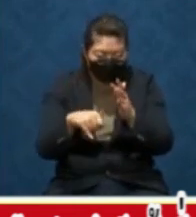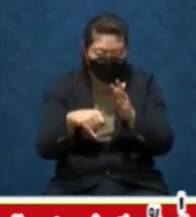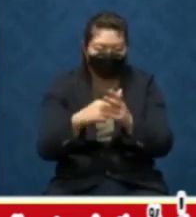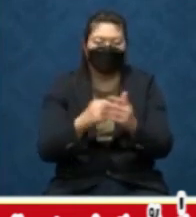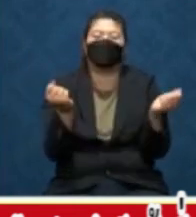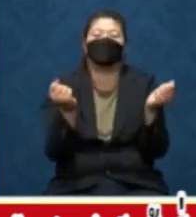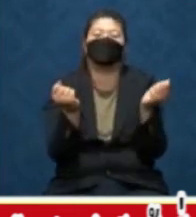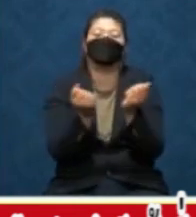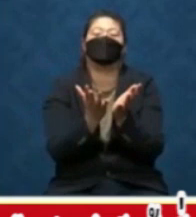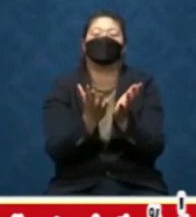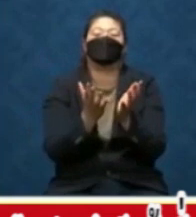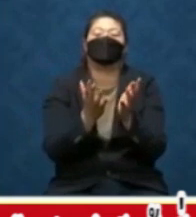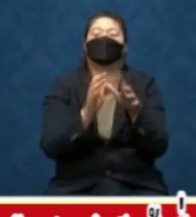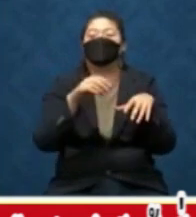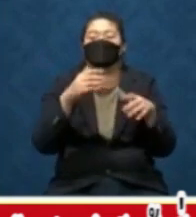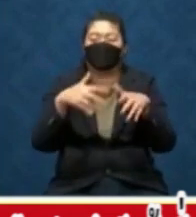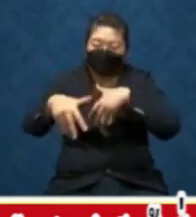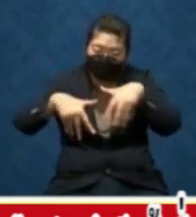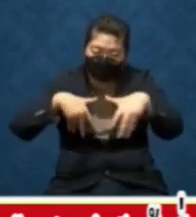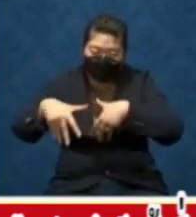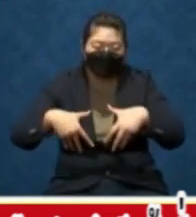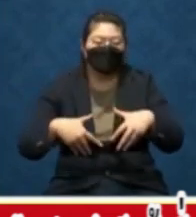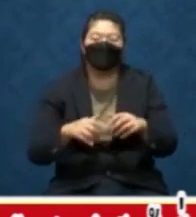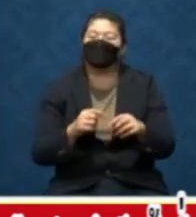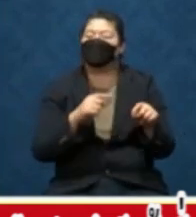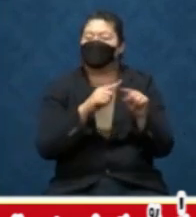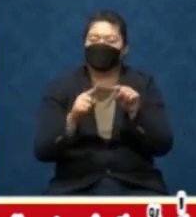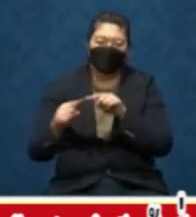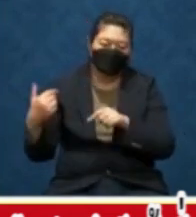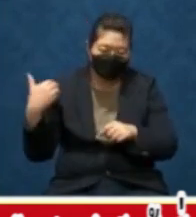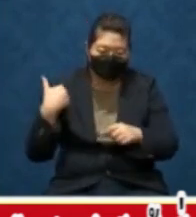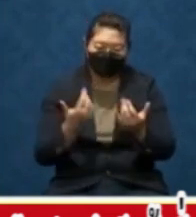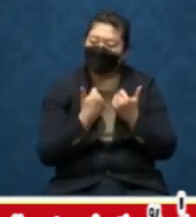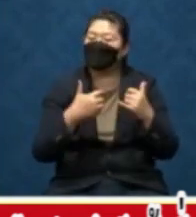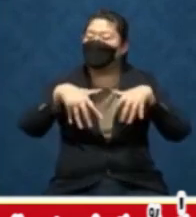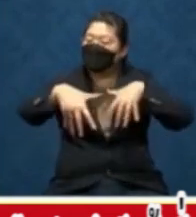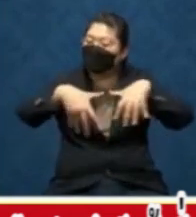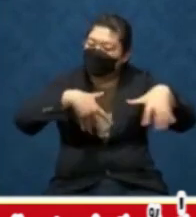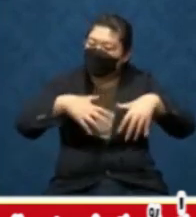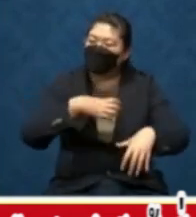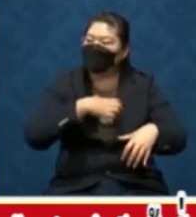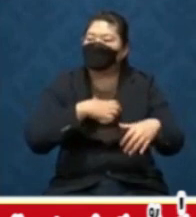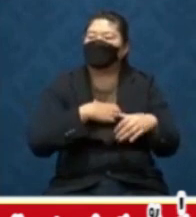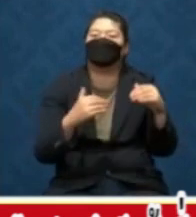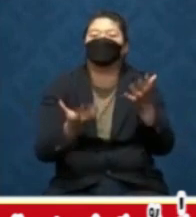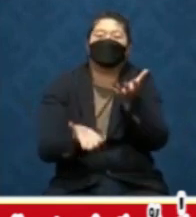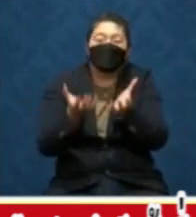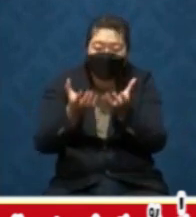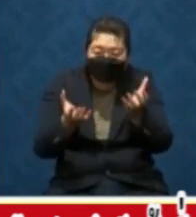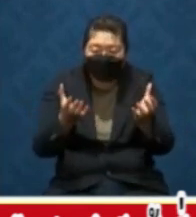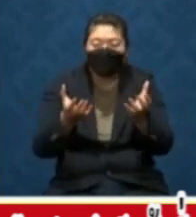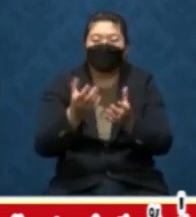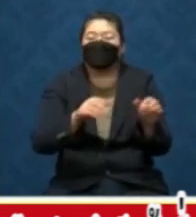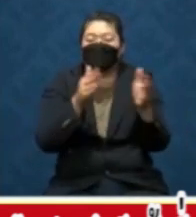เมืองวุ่นวายพี่น้องประชาชนออกมาเรียกร้องเดินบนถนนเรียกร้องหาความเป็นธรรมท่านประธานคะนับ